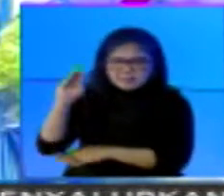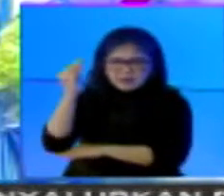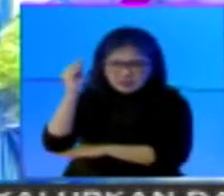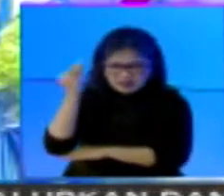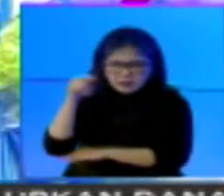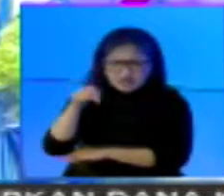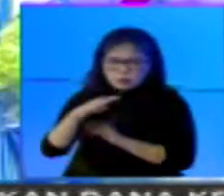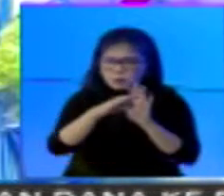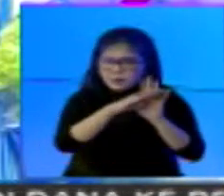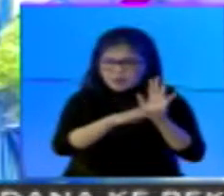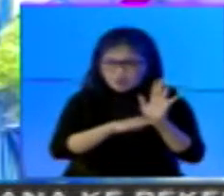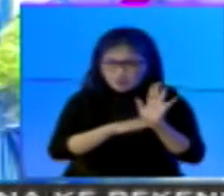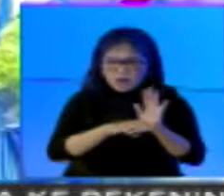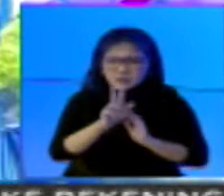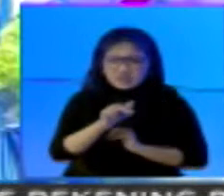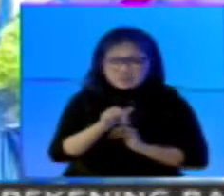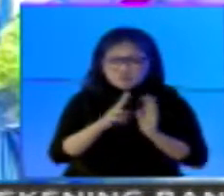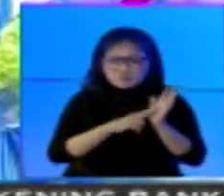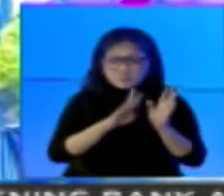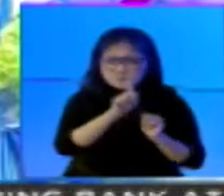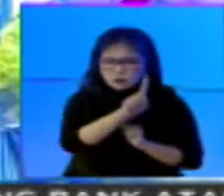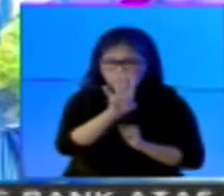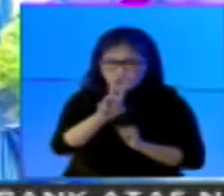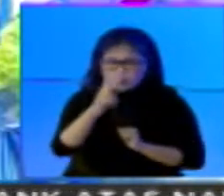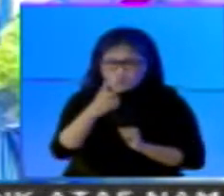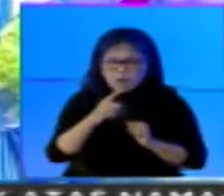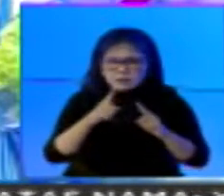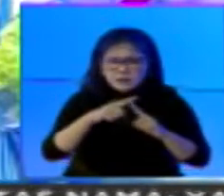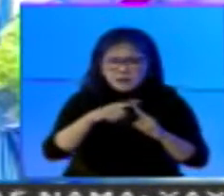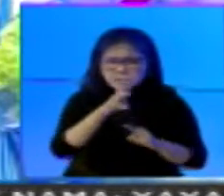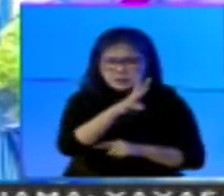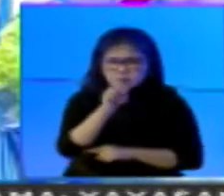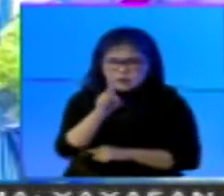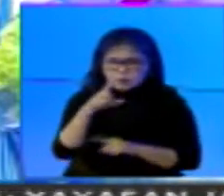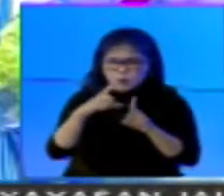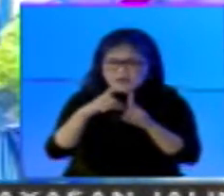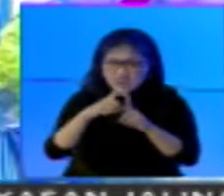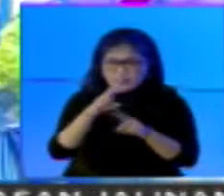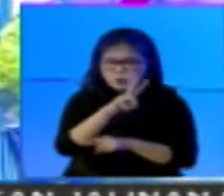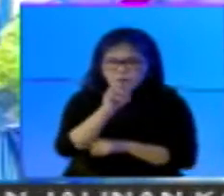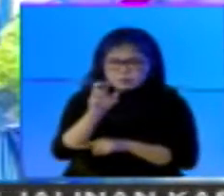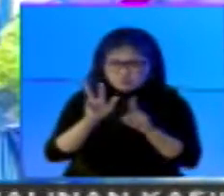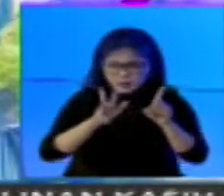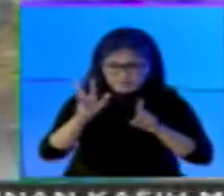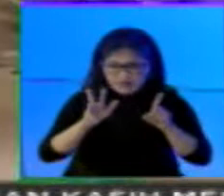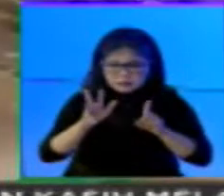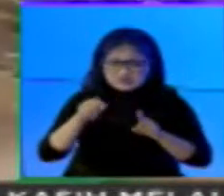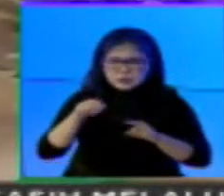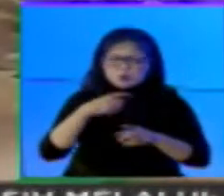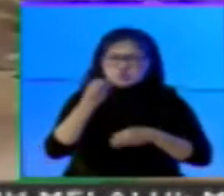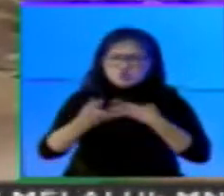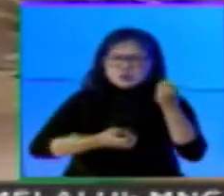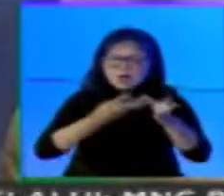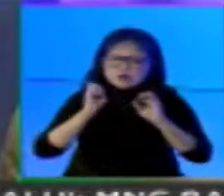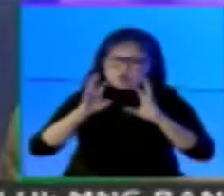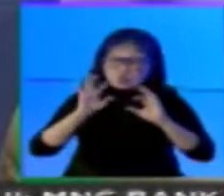Nomor 142 Tahun 2019 yang diterbitkan 31 Desember 2019. Meski belum ada sosialisasi dari pengelola